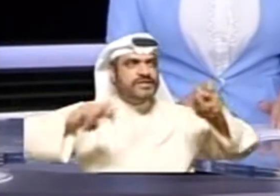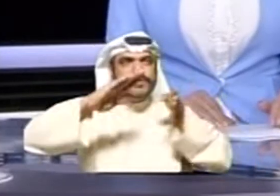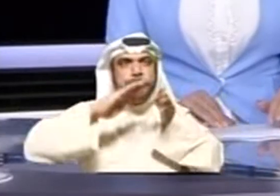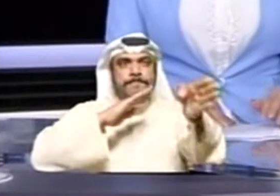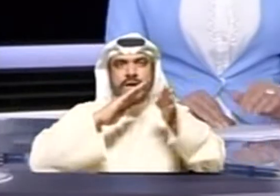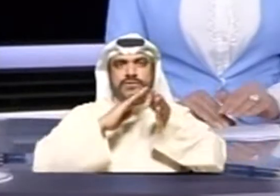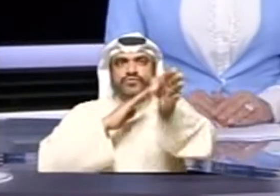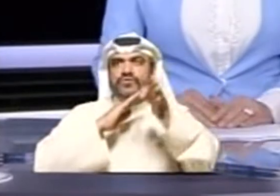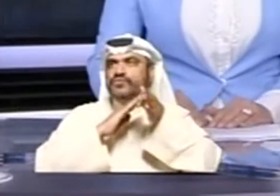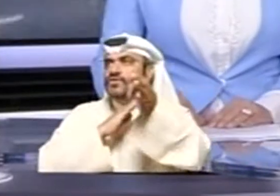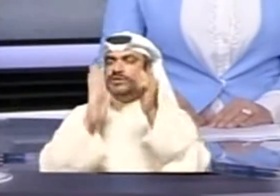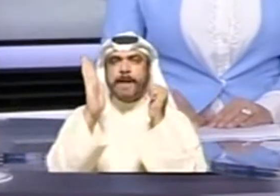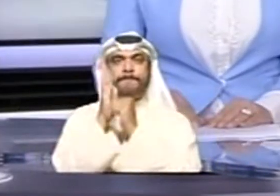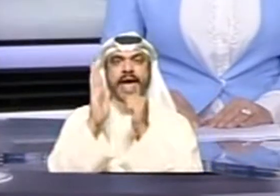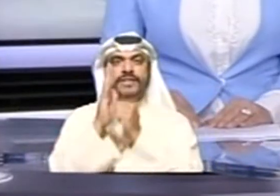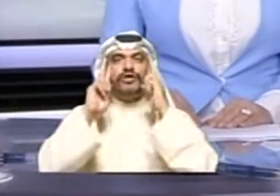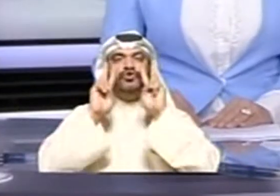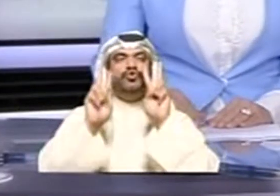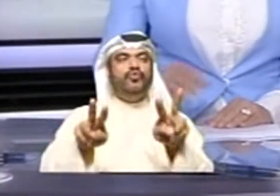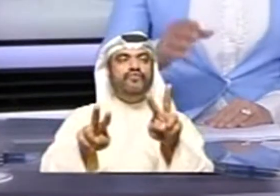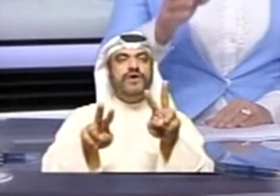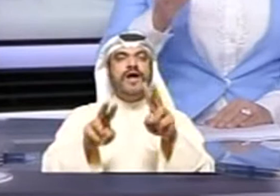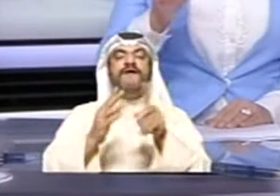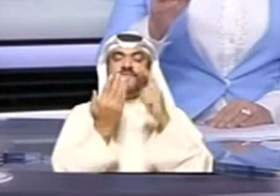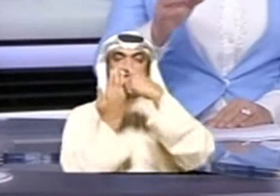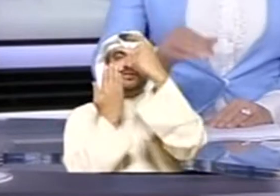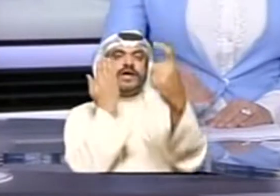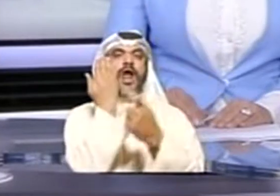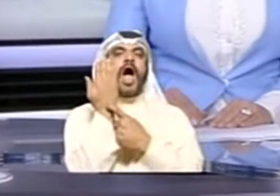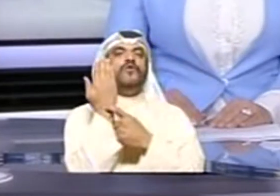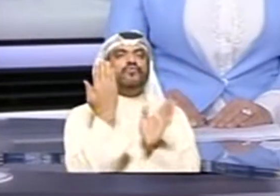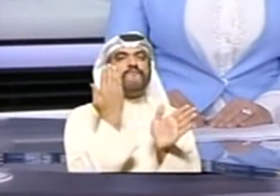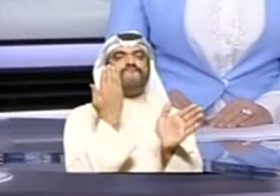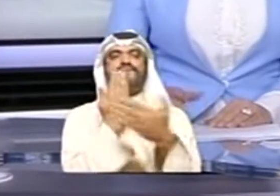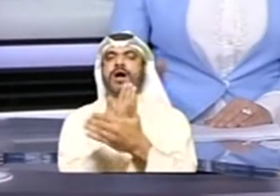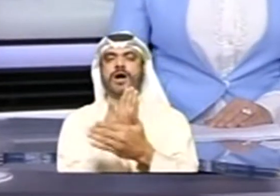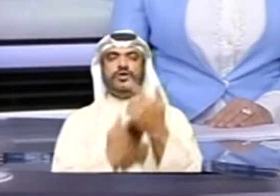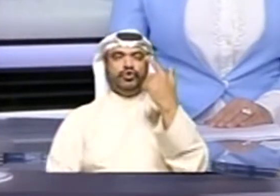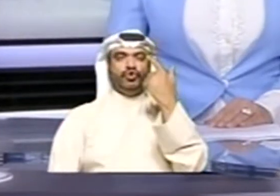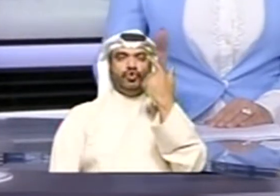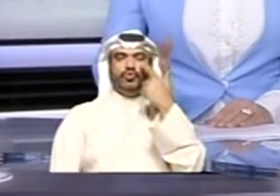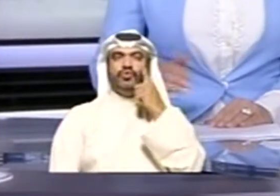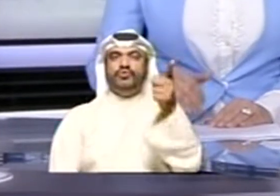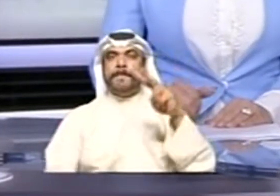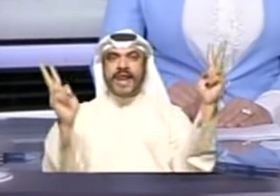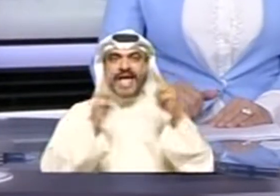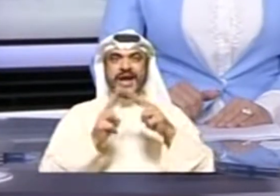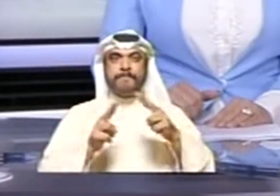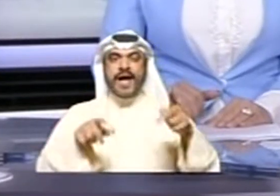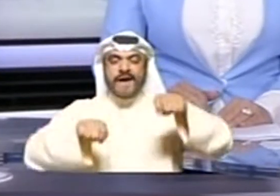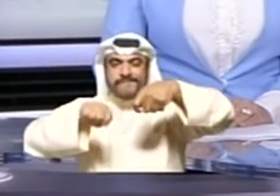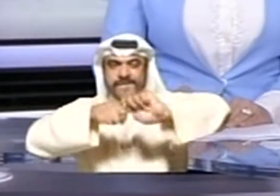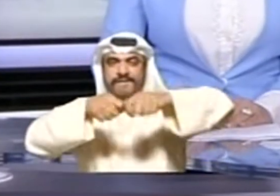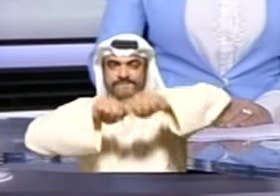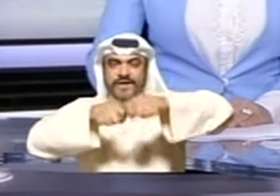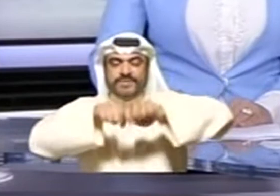من خلال فرق الضبطية القضائية. نعم وليد، فريق الأخبار رافق إحدى هذه الفرق في جولة